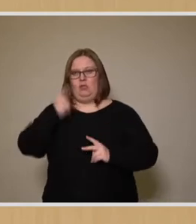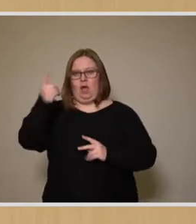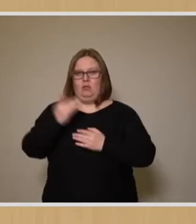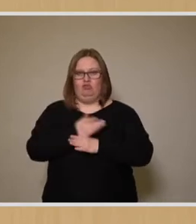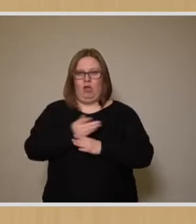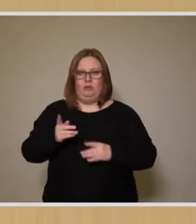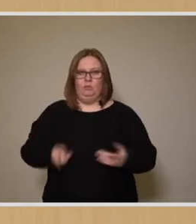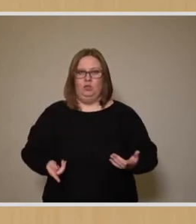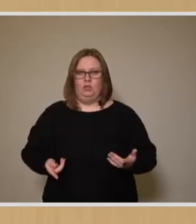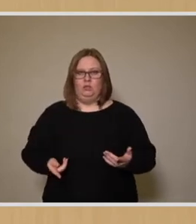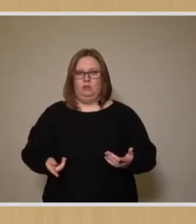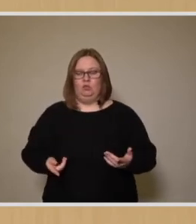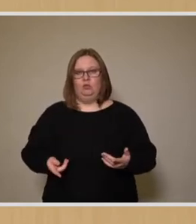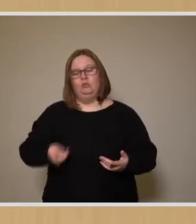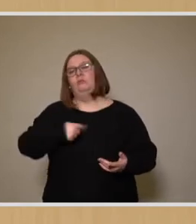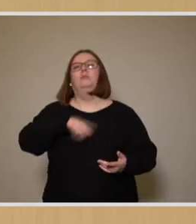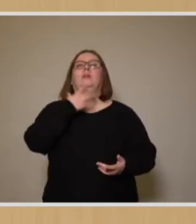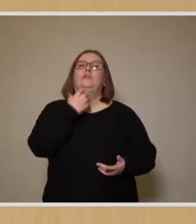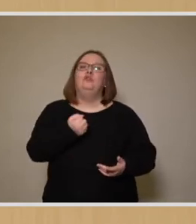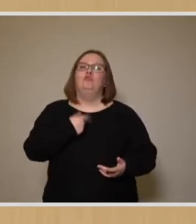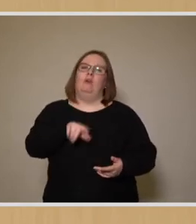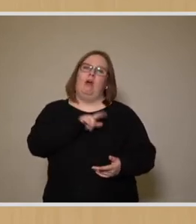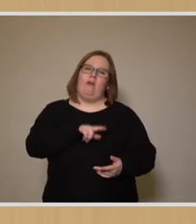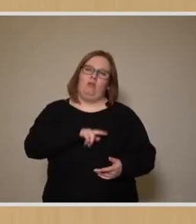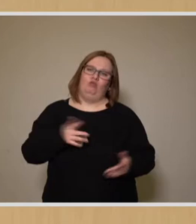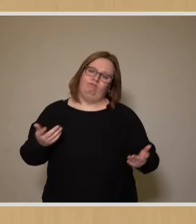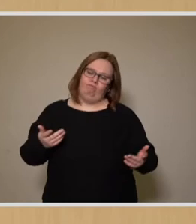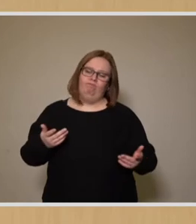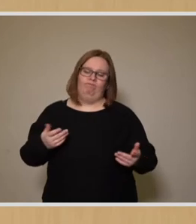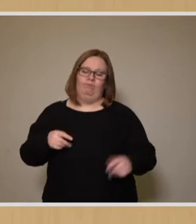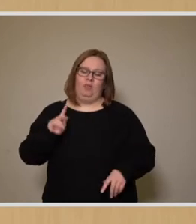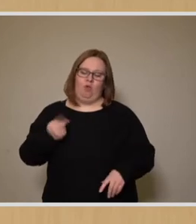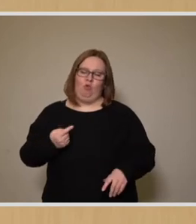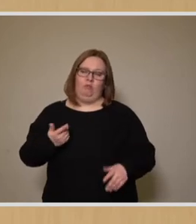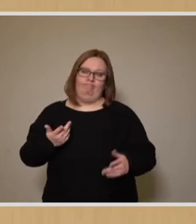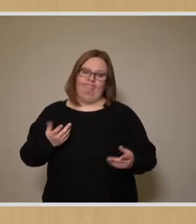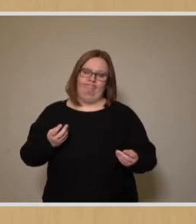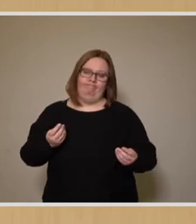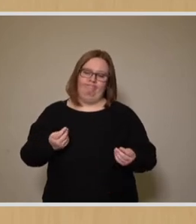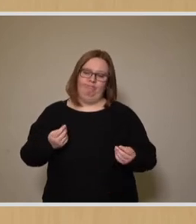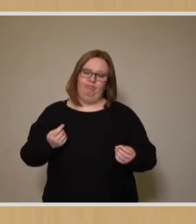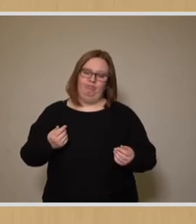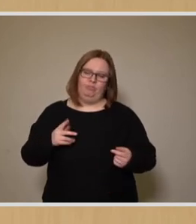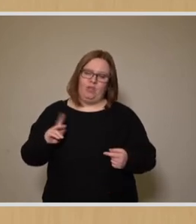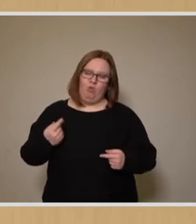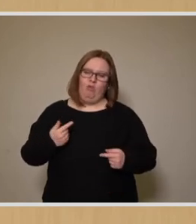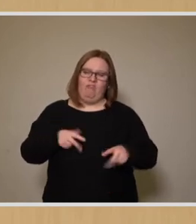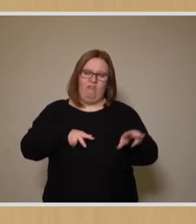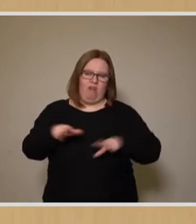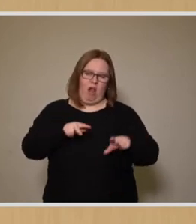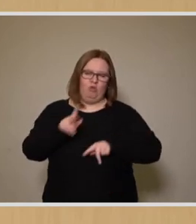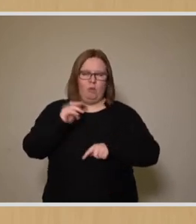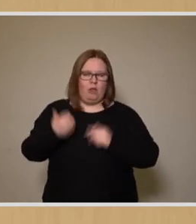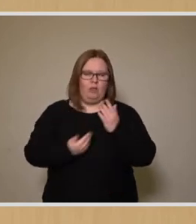zur Entscheidung. Und unser Wunsch, unsere Erwartung ist an dieser Stelle auch, dass es eine Aufbereitung durch die Verwaltung